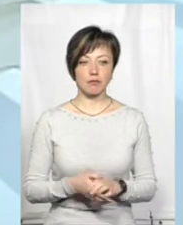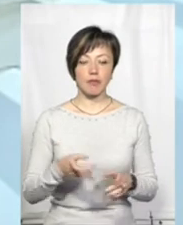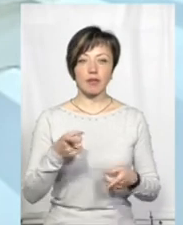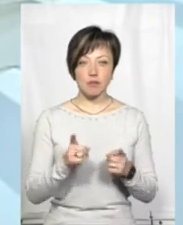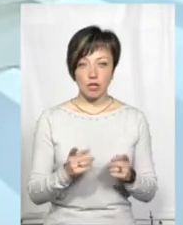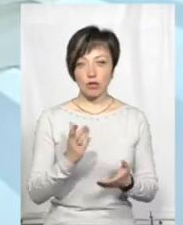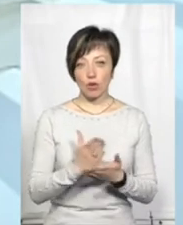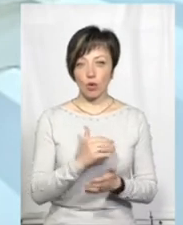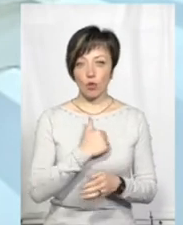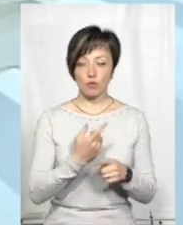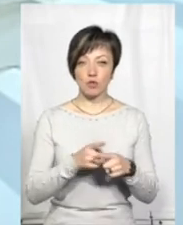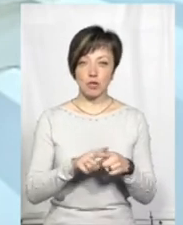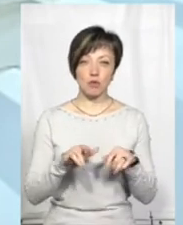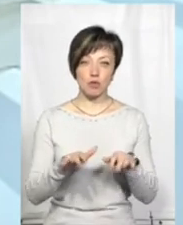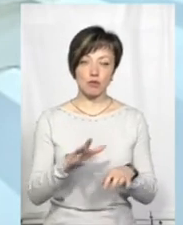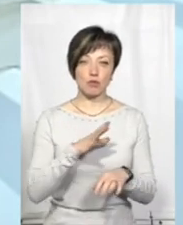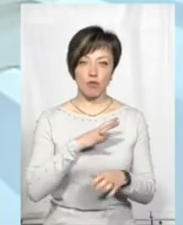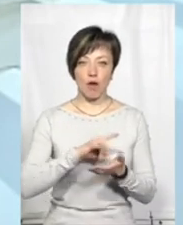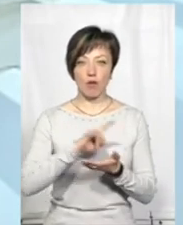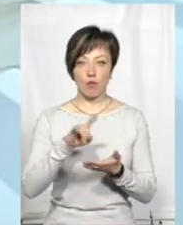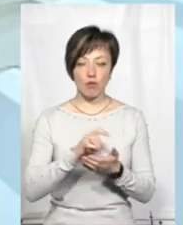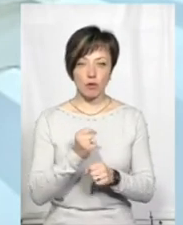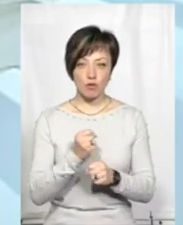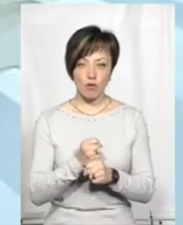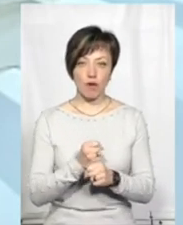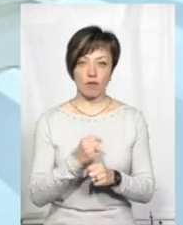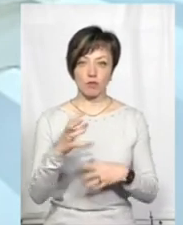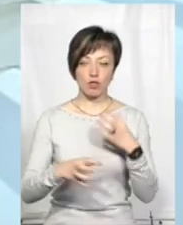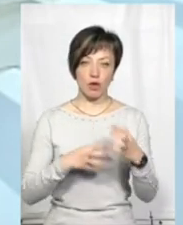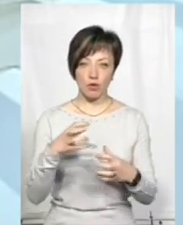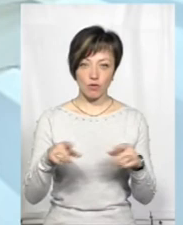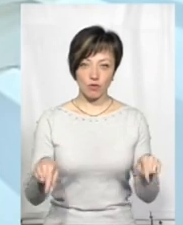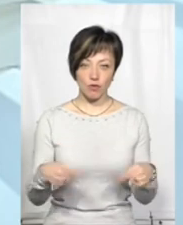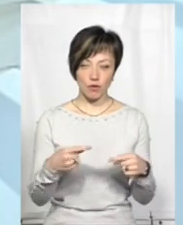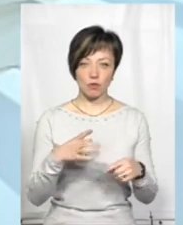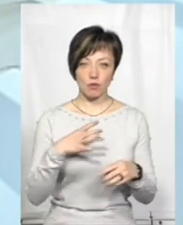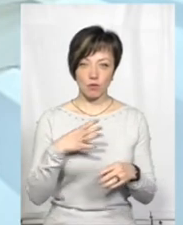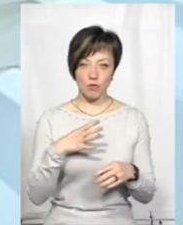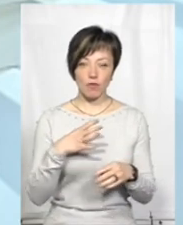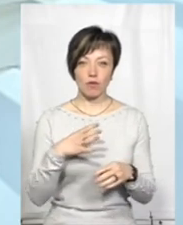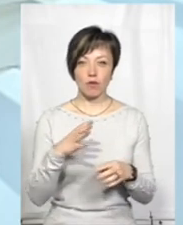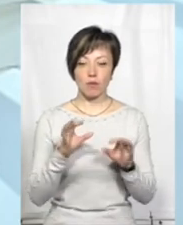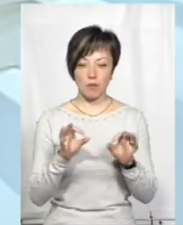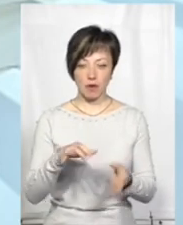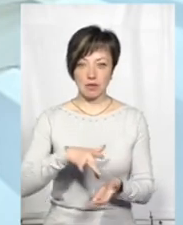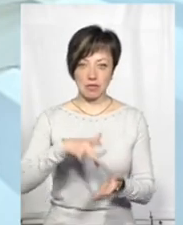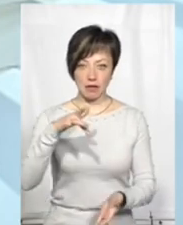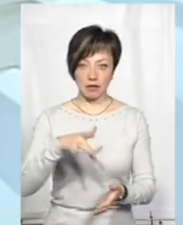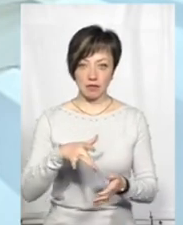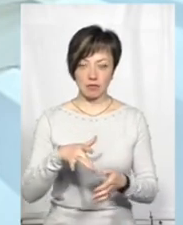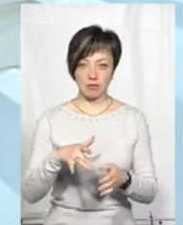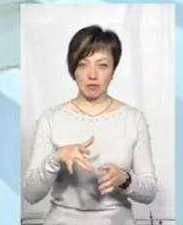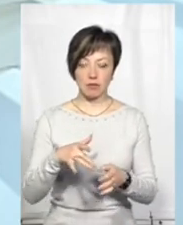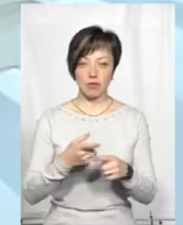Звичайно, є. Ми хочемо, щоб цей процес і був аеропорт працював, міжнародний відновити, щоб були створені був логістичний центр, тому